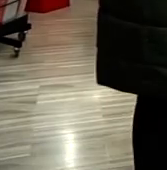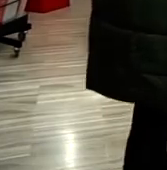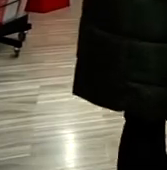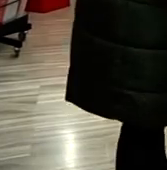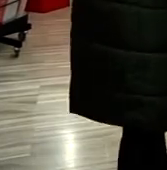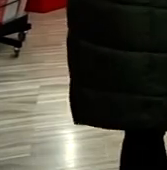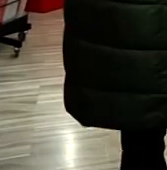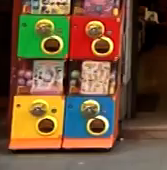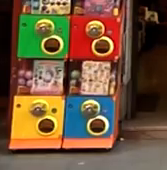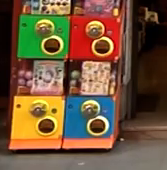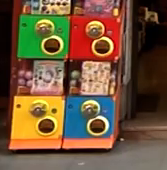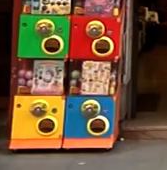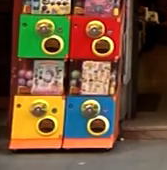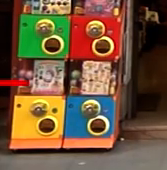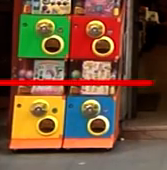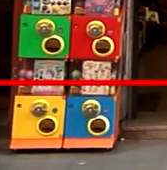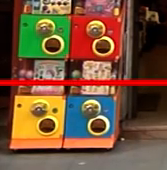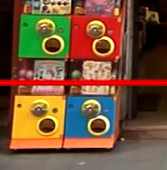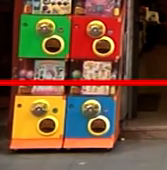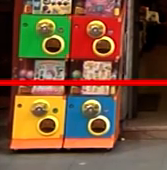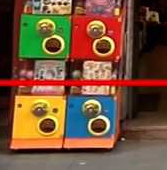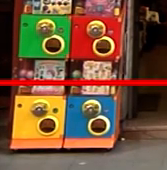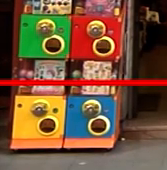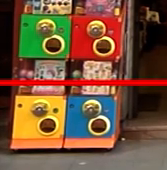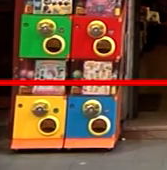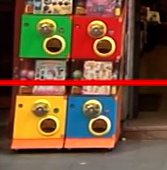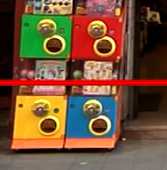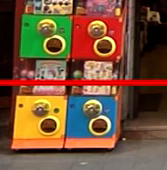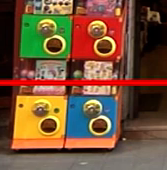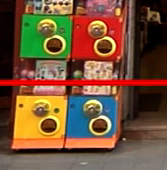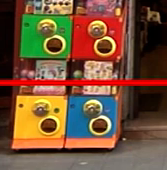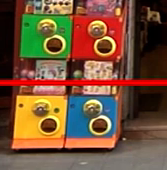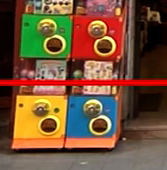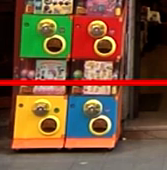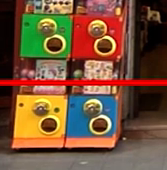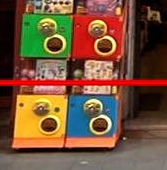Llibreria i papereria Atenea, sempre al teu costat, perquè et volem fer feliç.